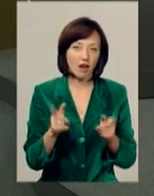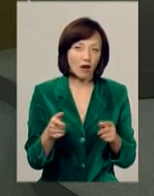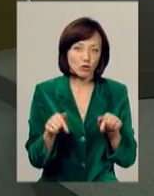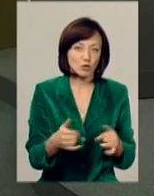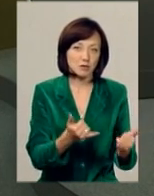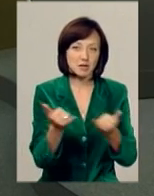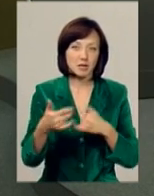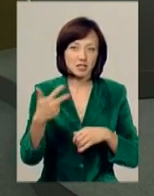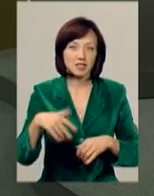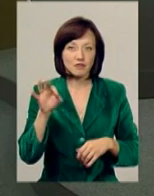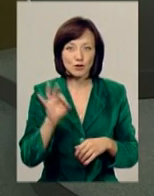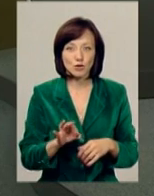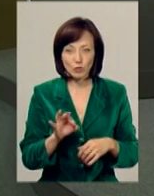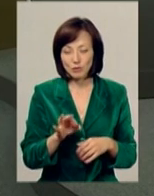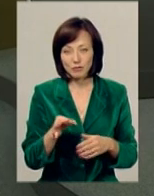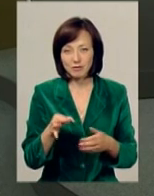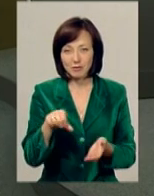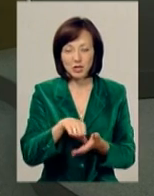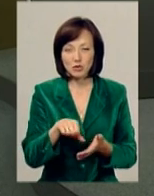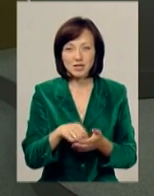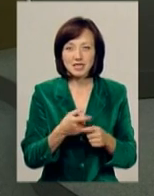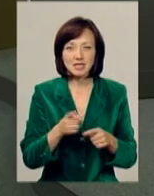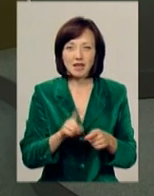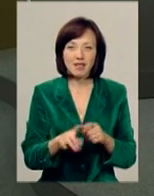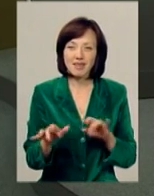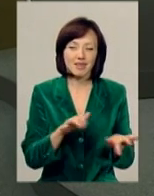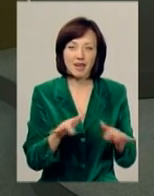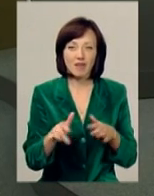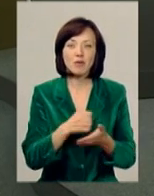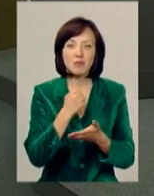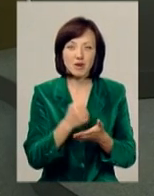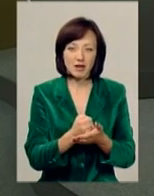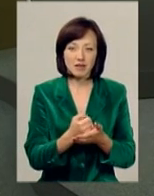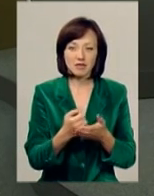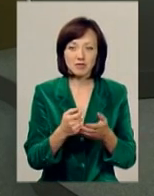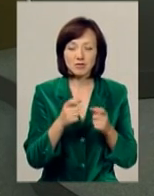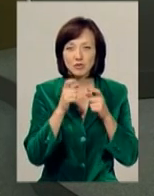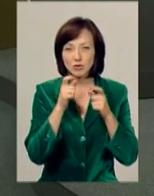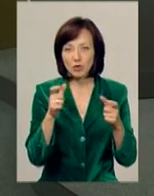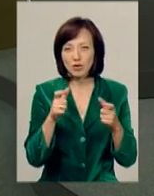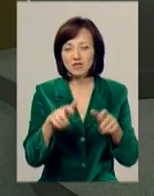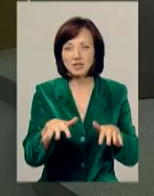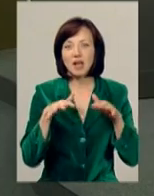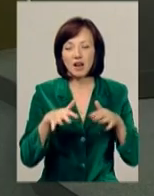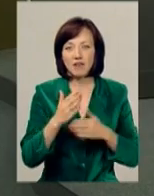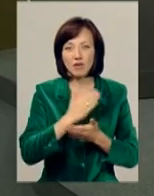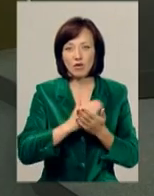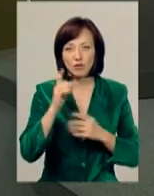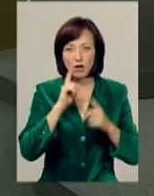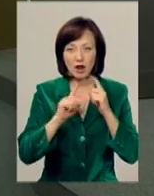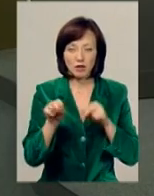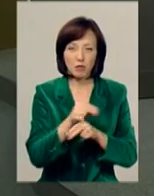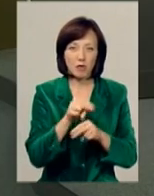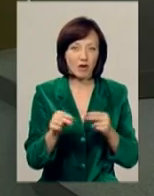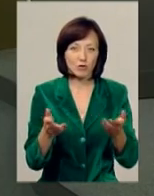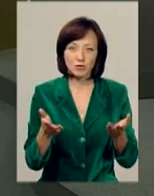забезпечити 30% Ну вона не є дієвою тоєсть її прийняли з голосу в залі Верховної Ради цю поправку